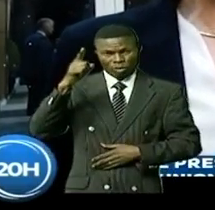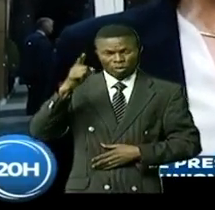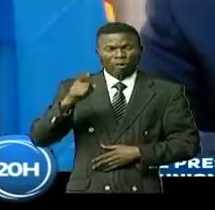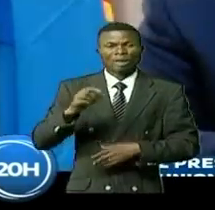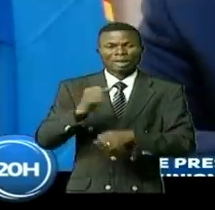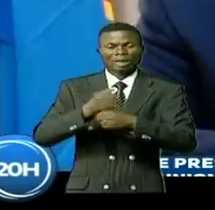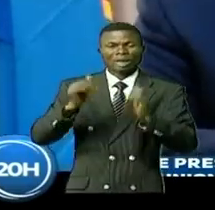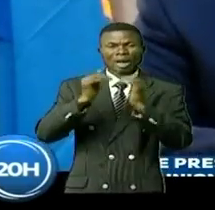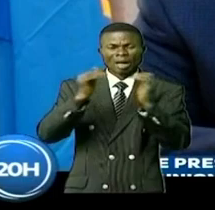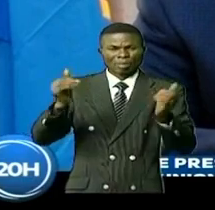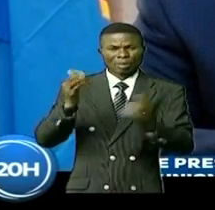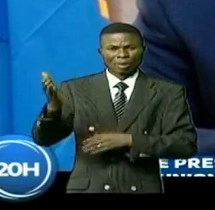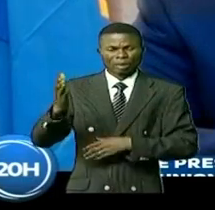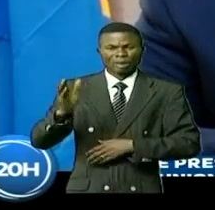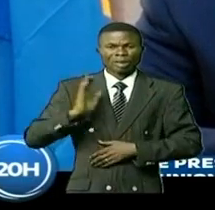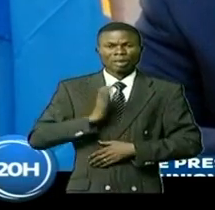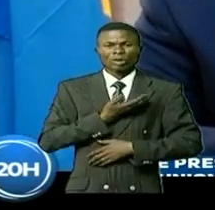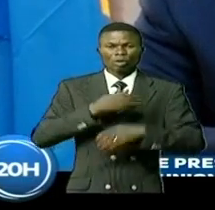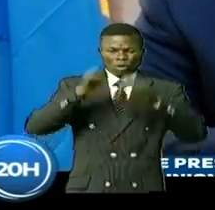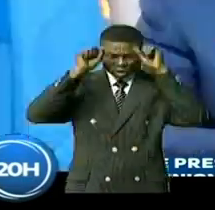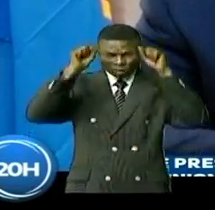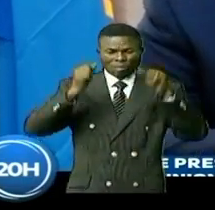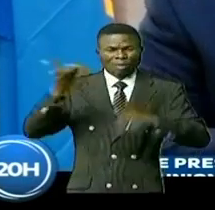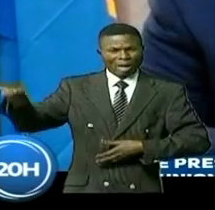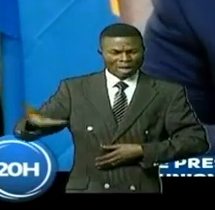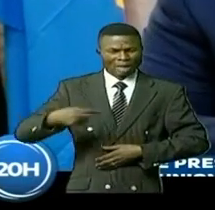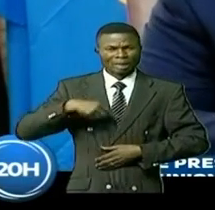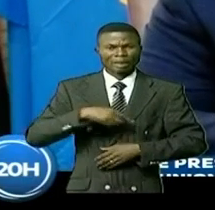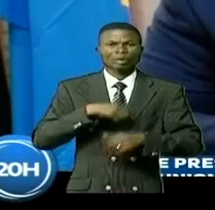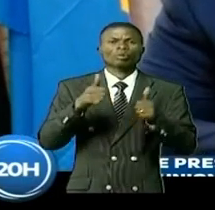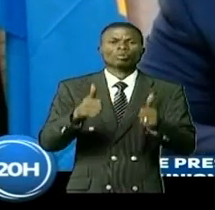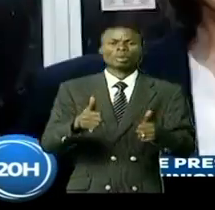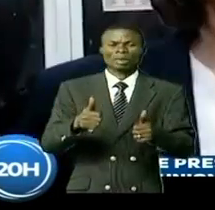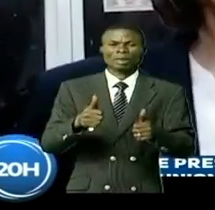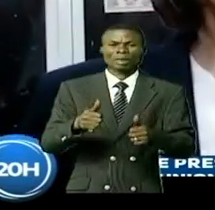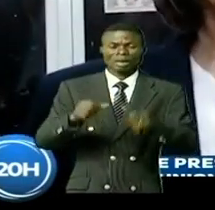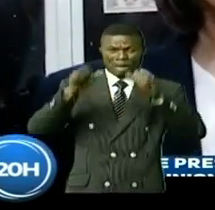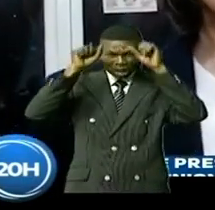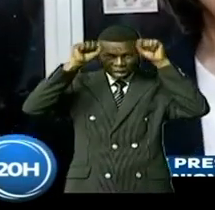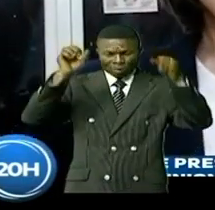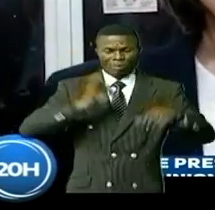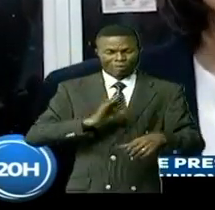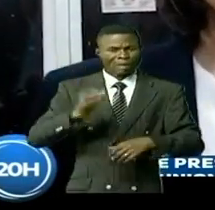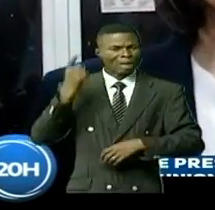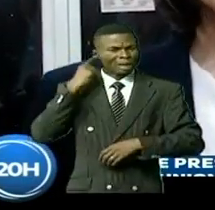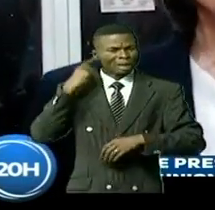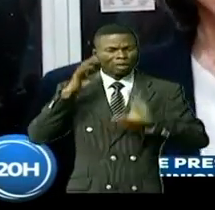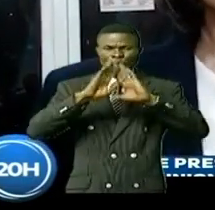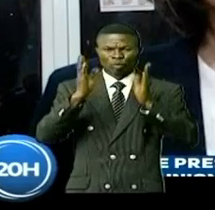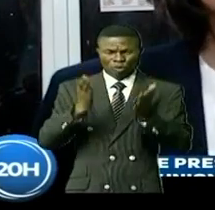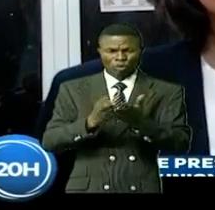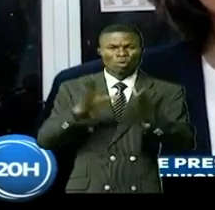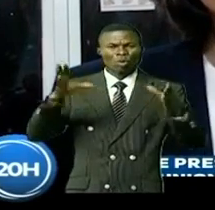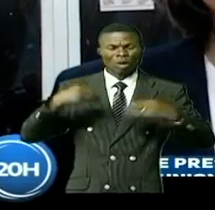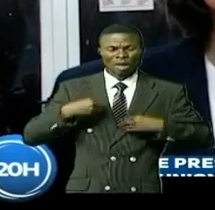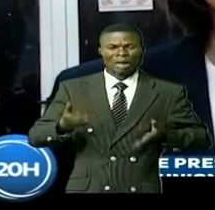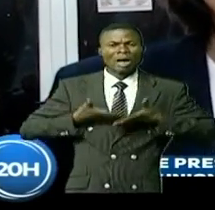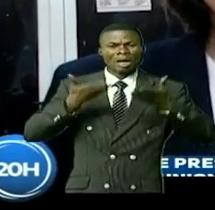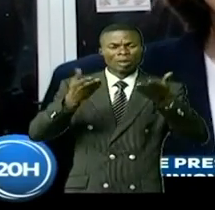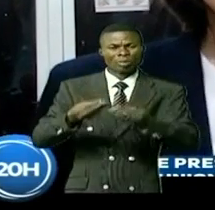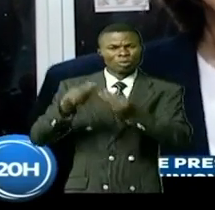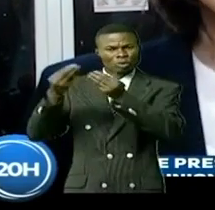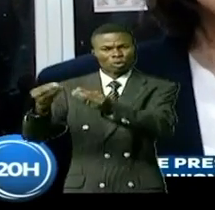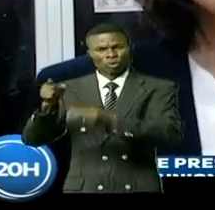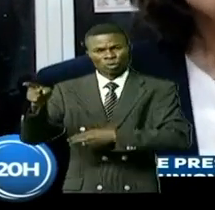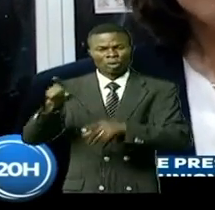stabiliser la région. Le chef de l'État nous a extrêmement bien accueillis. Il est très ouvert à toutes les propositions et suggestions que nous pouvons faire.